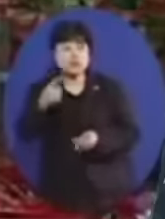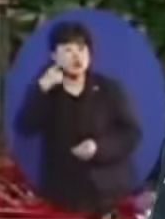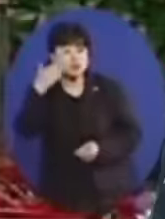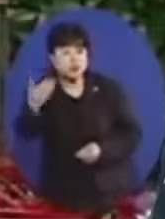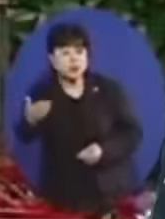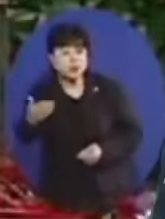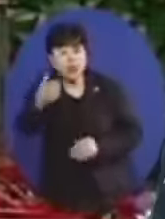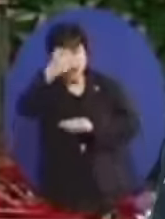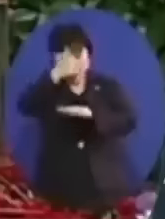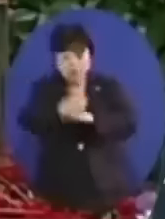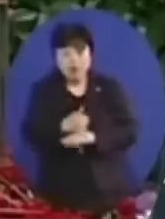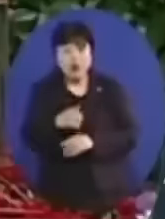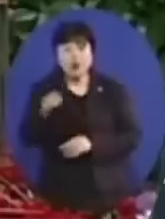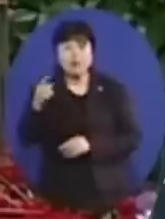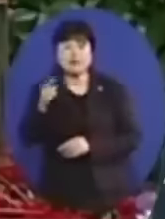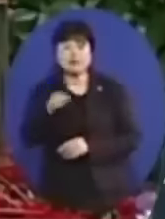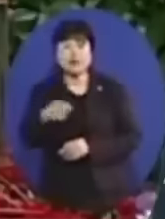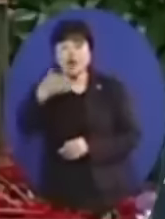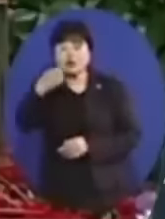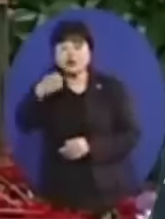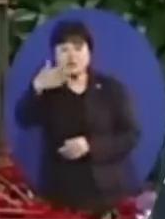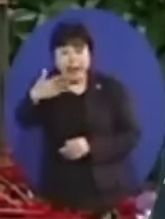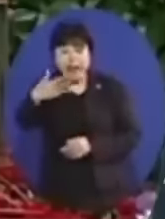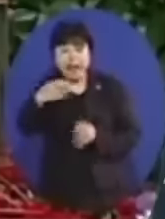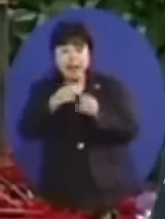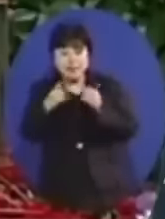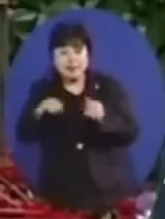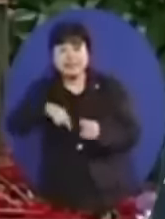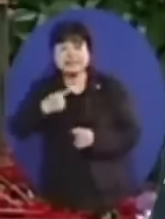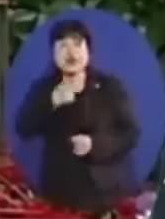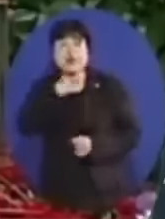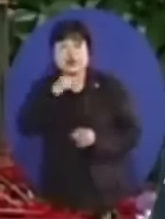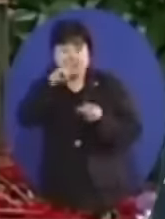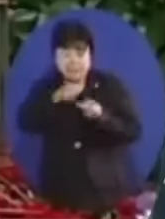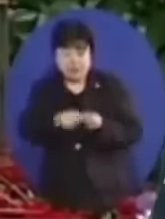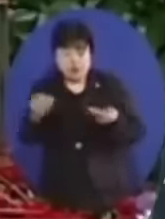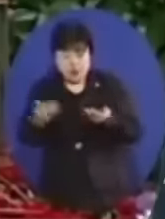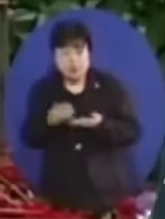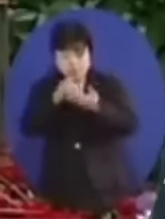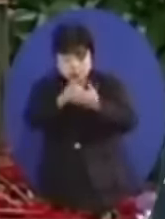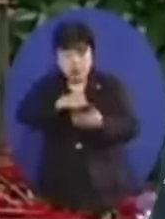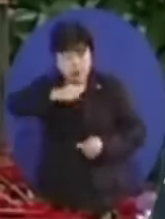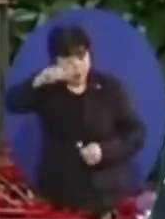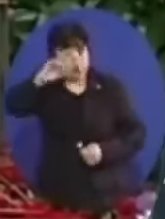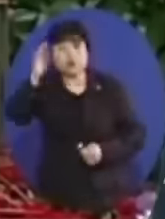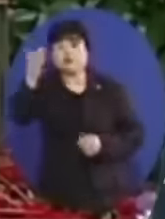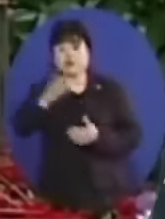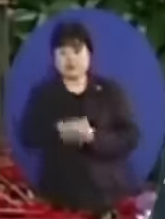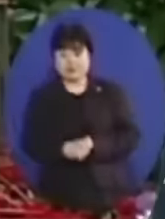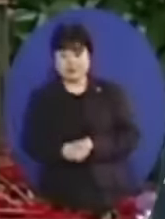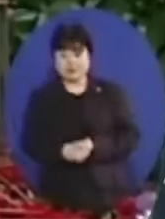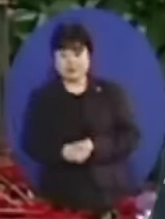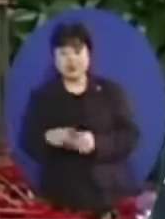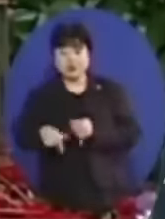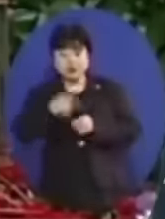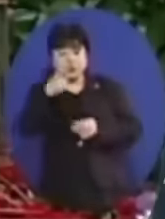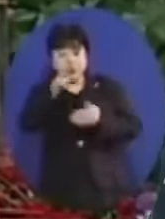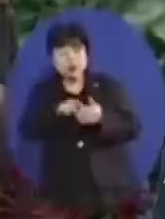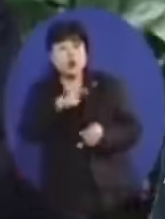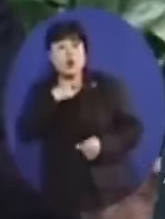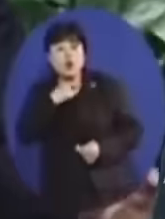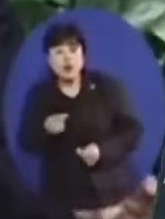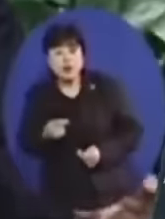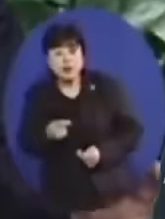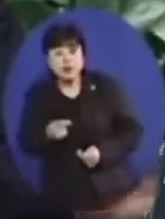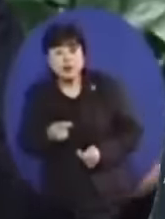그 결과 100명 중 98명이 자신이 원하는 직업을 갖게 되었다는 사실을 발견했습니다. 초등학교 때